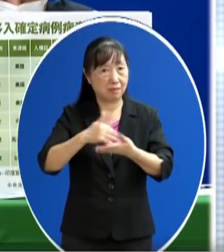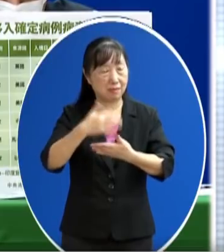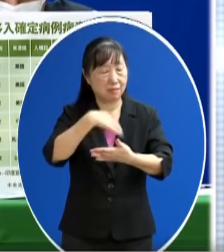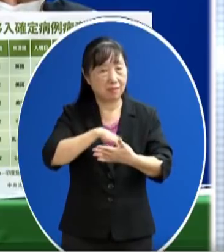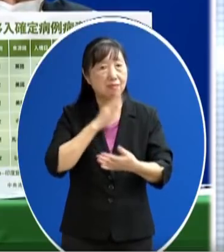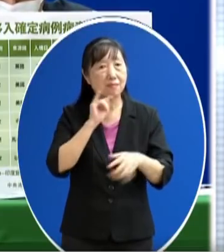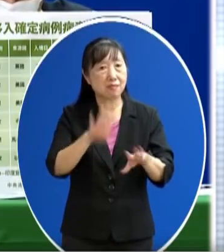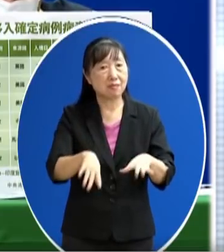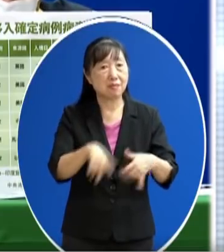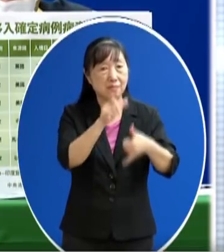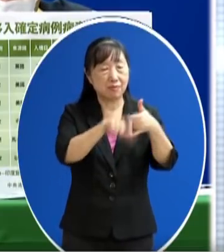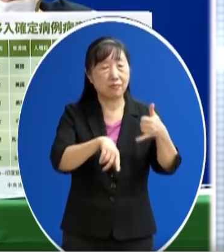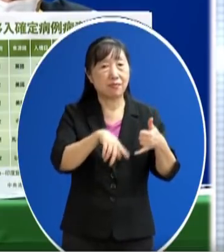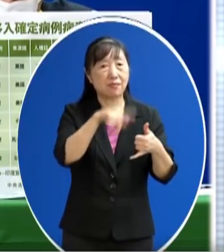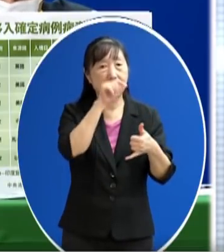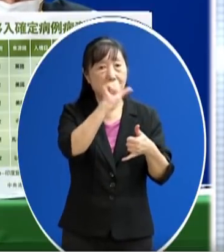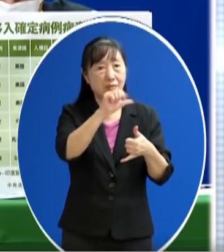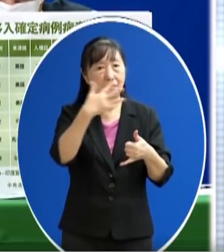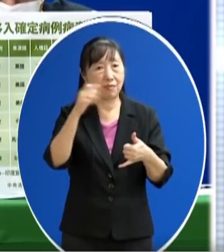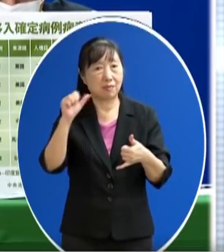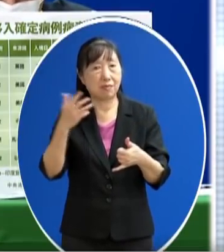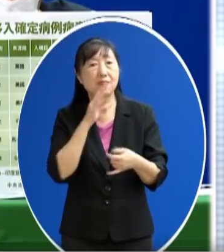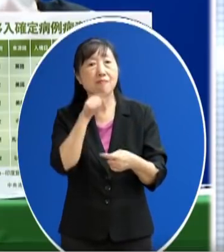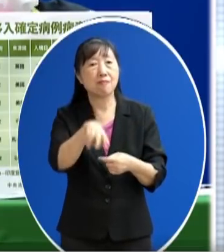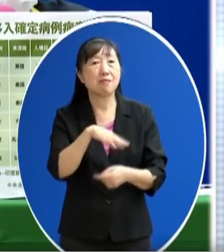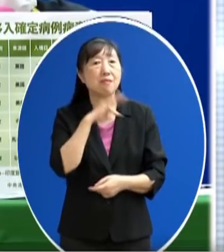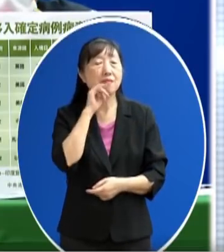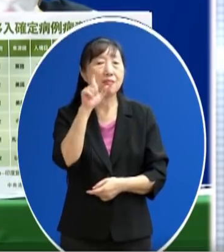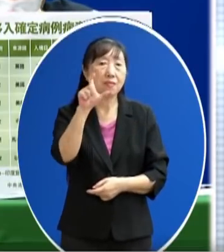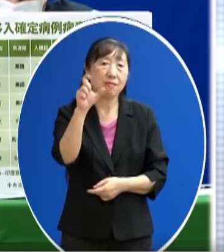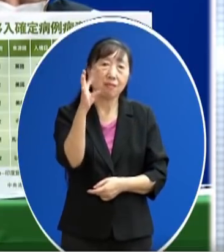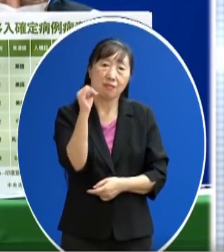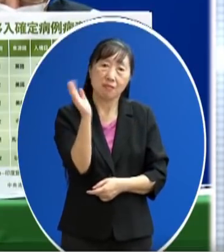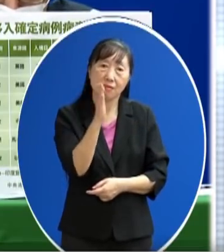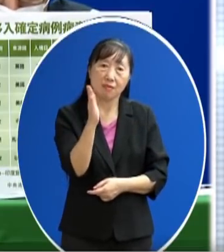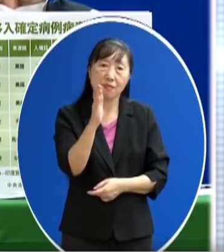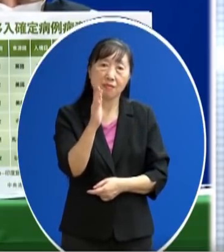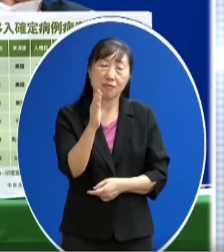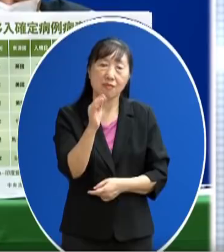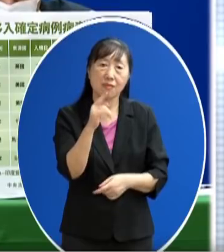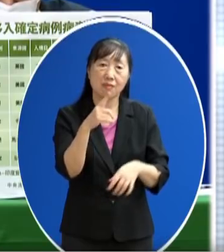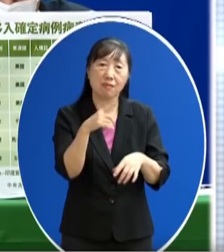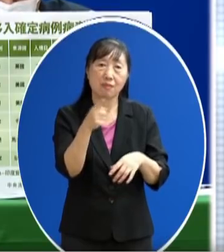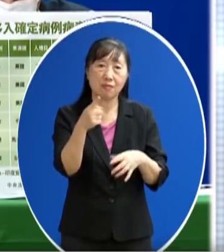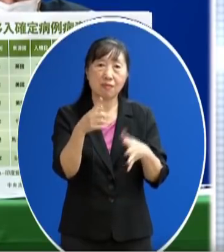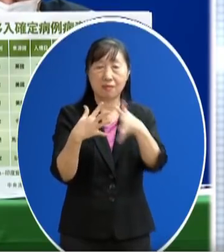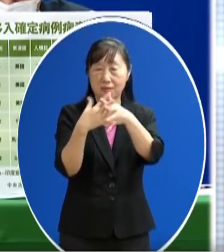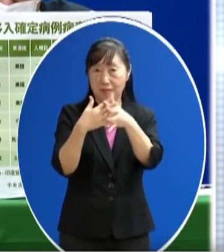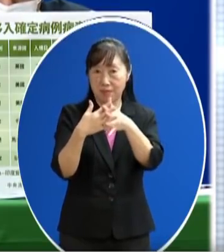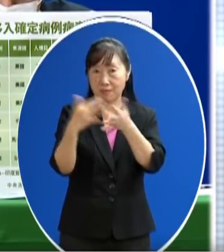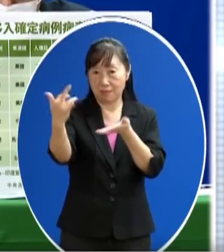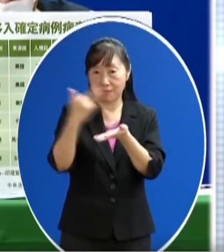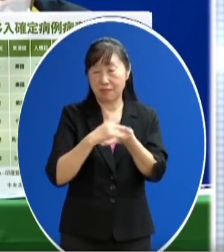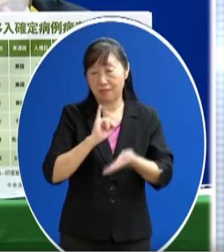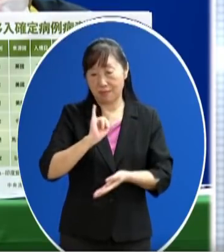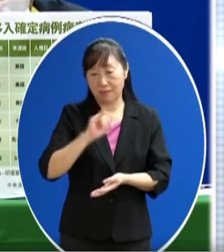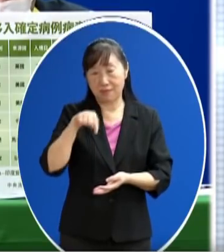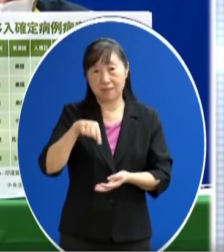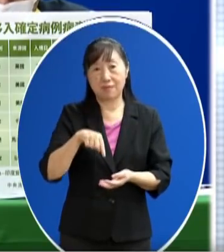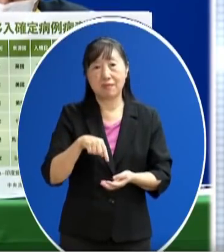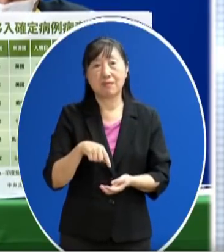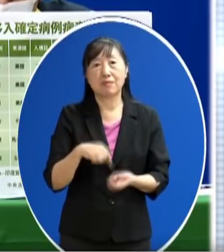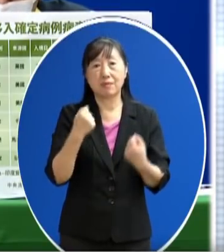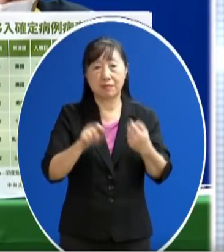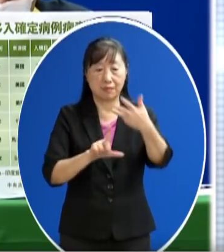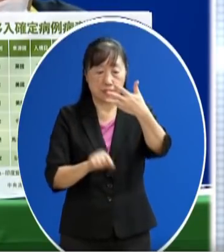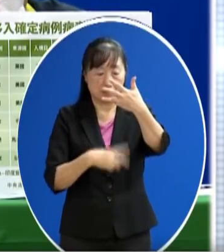案，这个案15858，这个是一个60多岁从美国来的一位本国籍的女性，她入